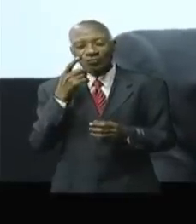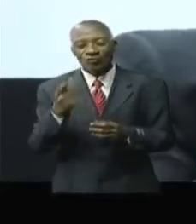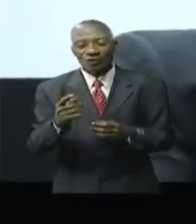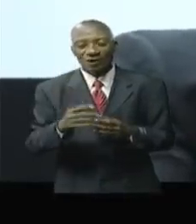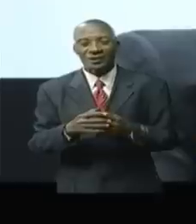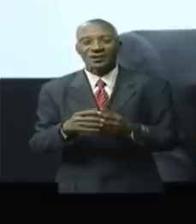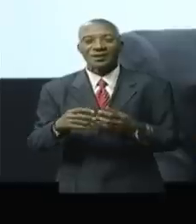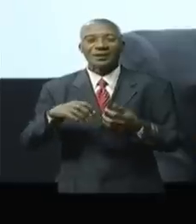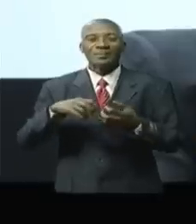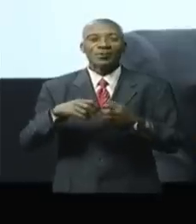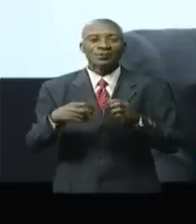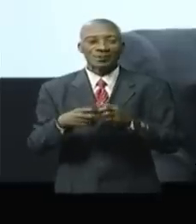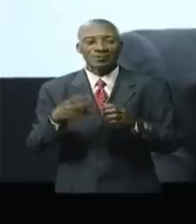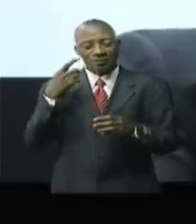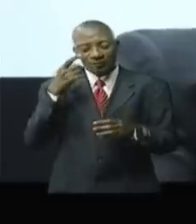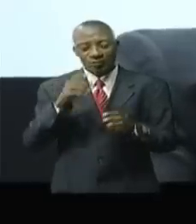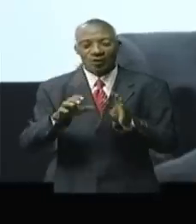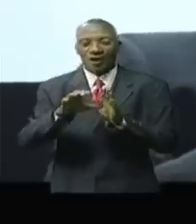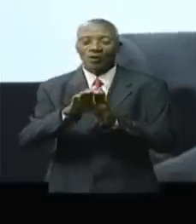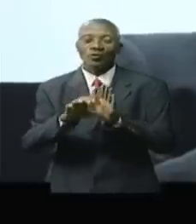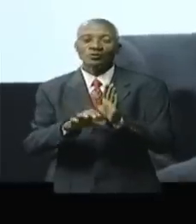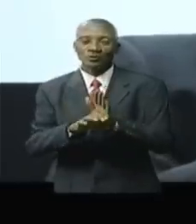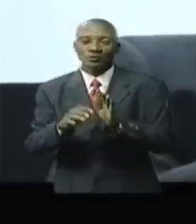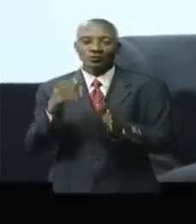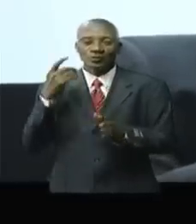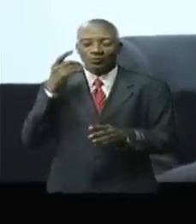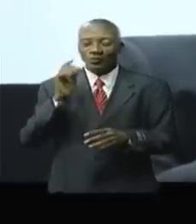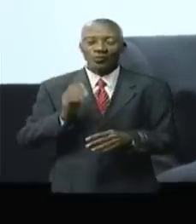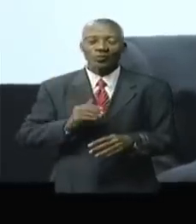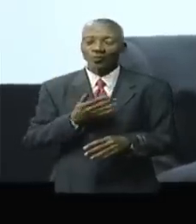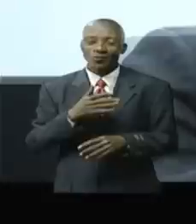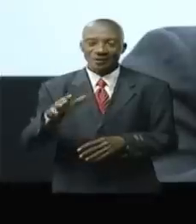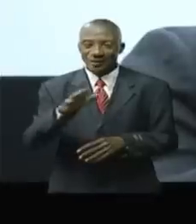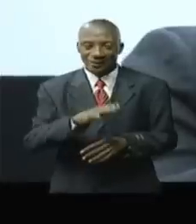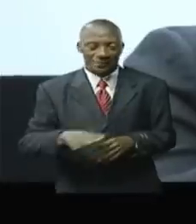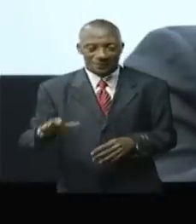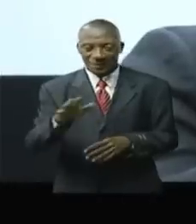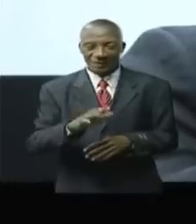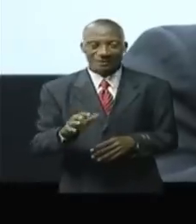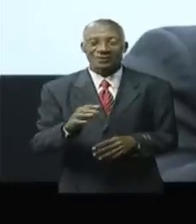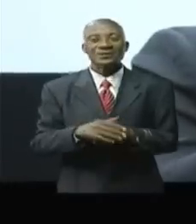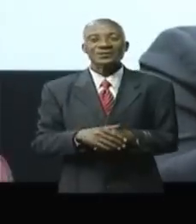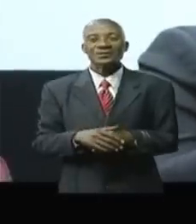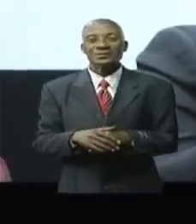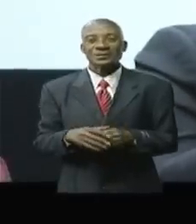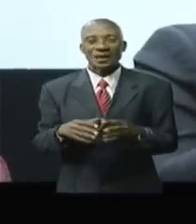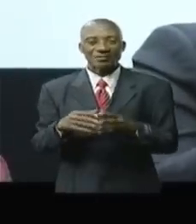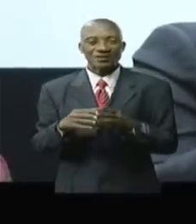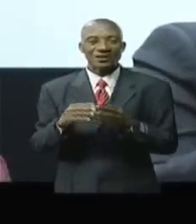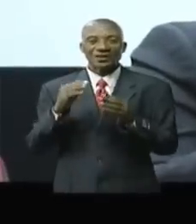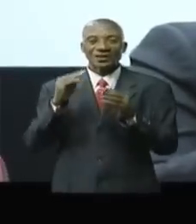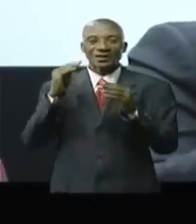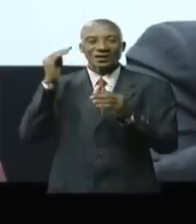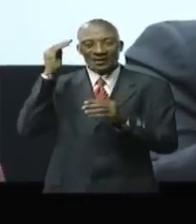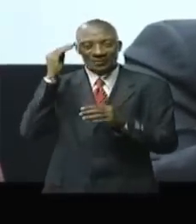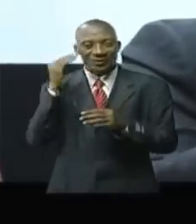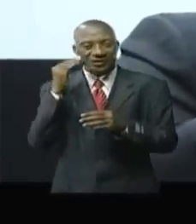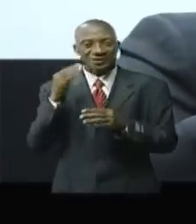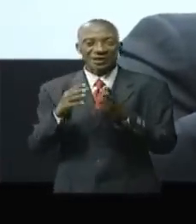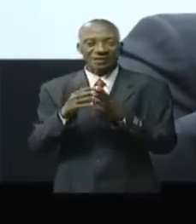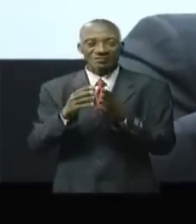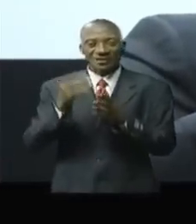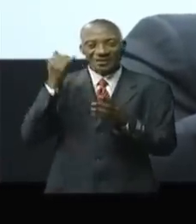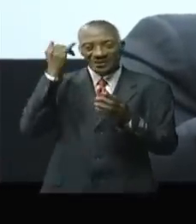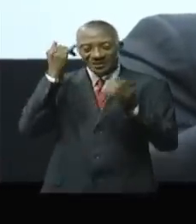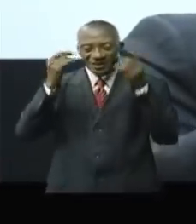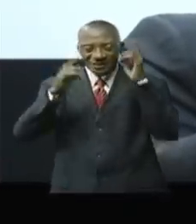la Constitution. Une pétition est lancée en ligne pour réunir 100 000 signatures, une initiative de la diaspora. Voilà tout